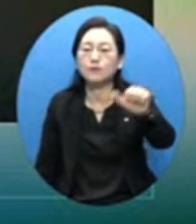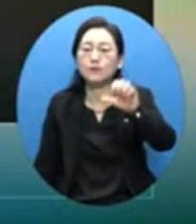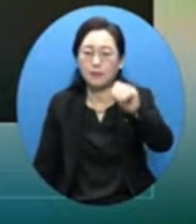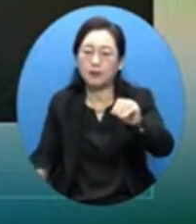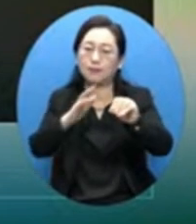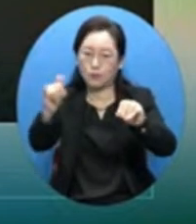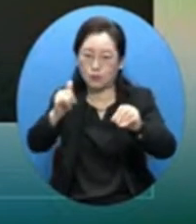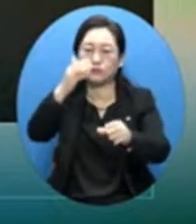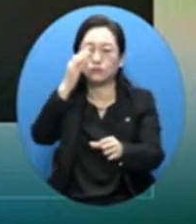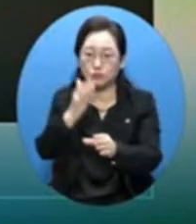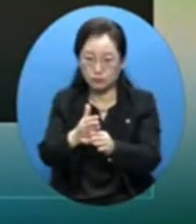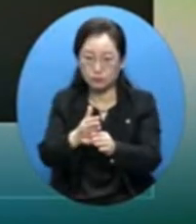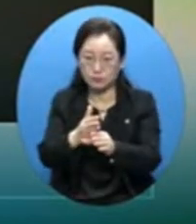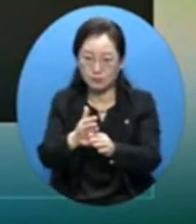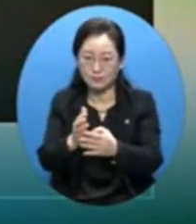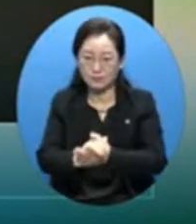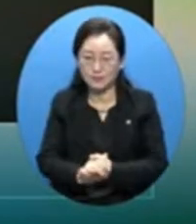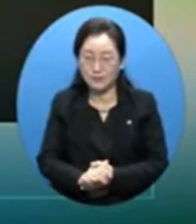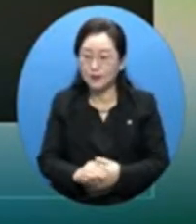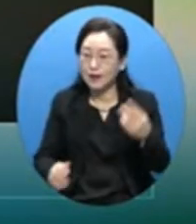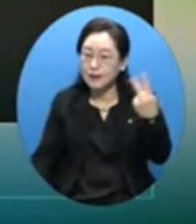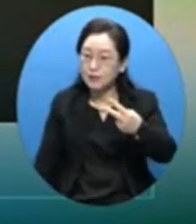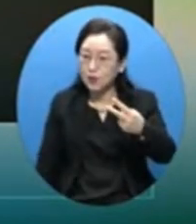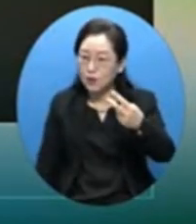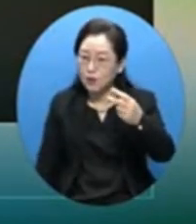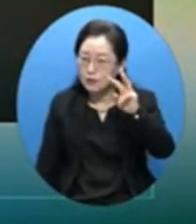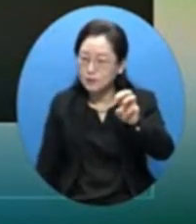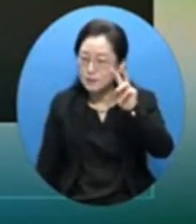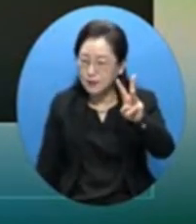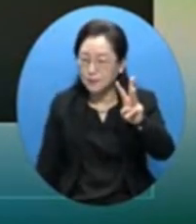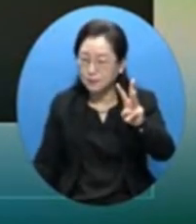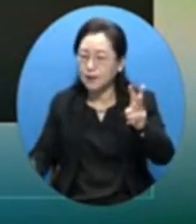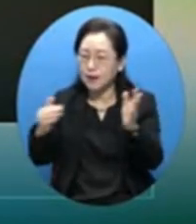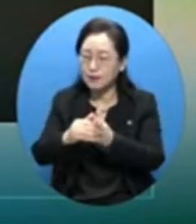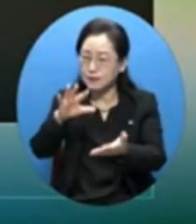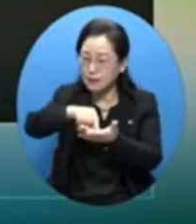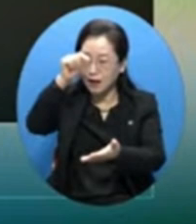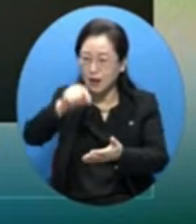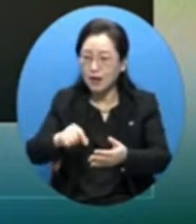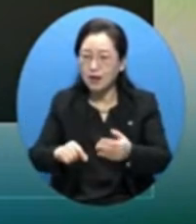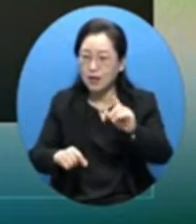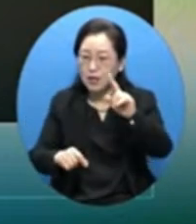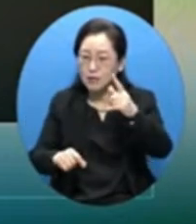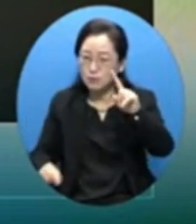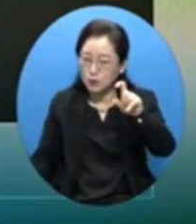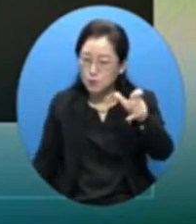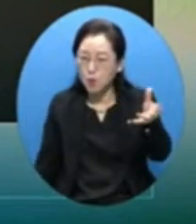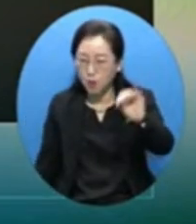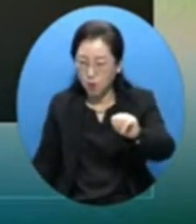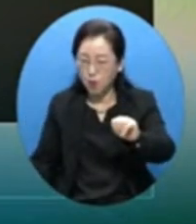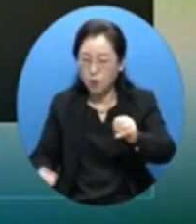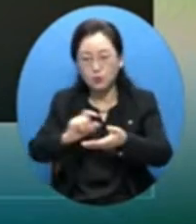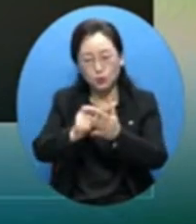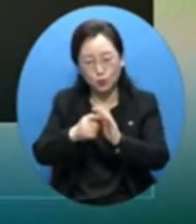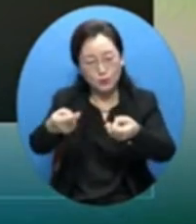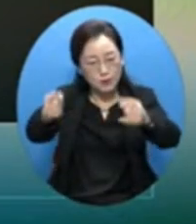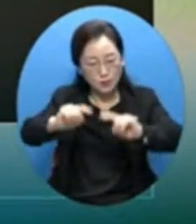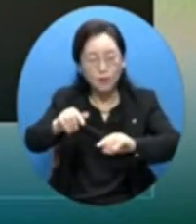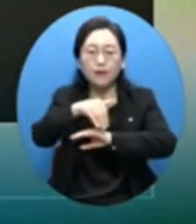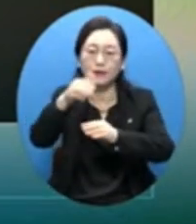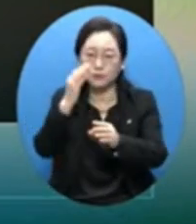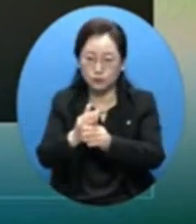나타나게 된 것입니다. 2003년까지 약 10억 명이 오순절 운동에 참여하게 될 것입니다. 21세기의 유일한